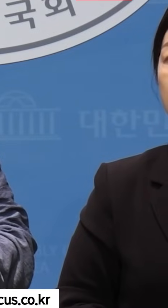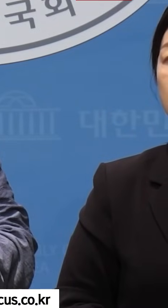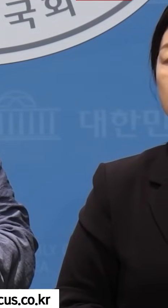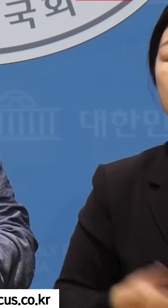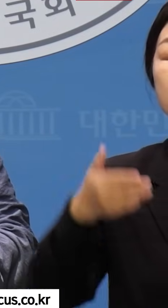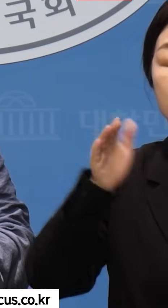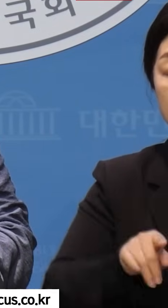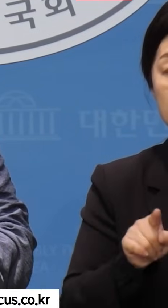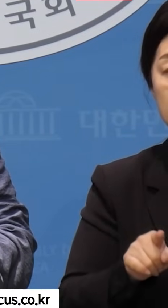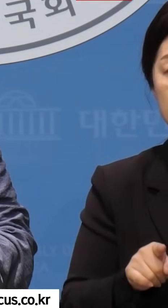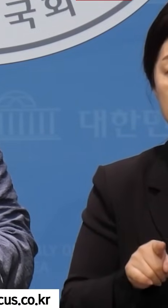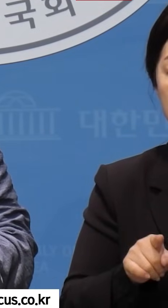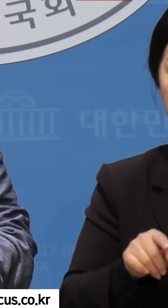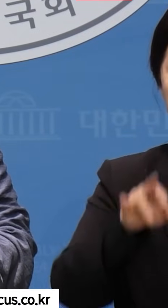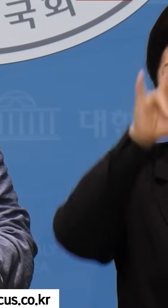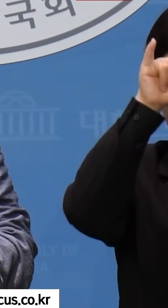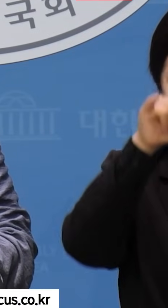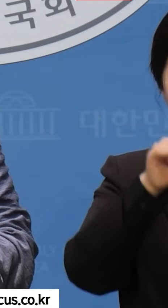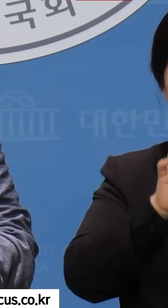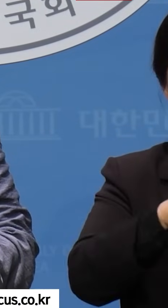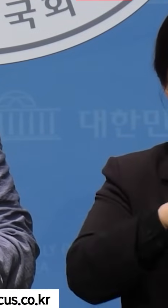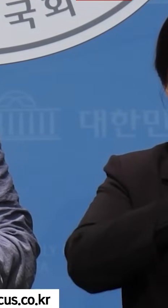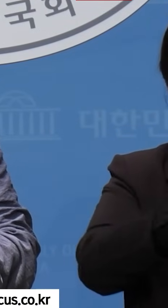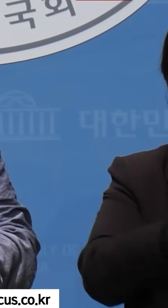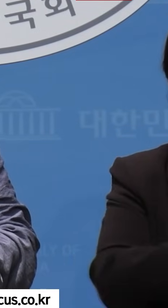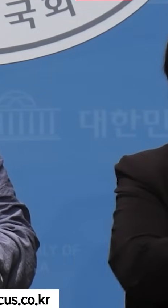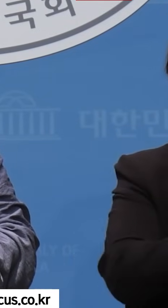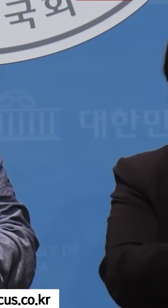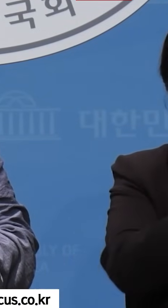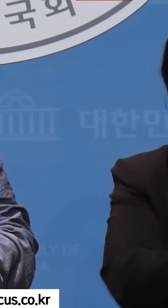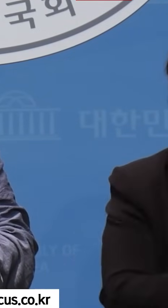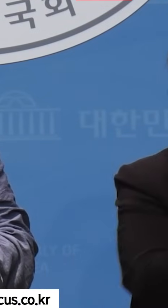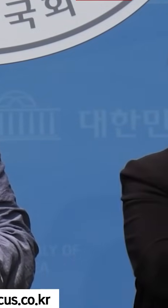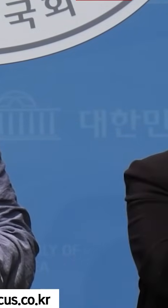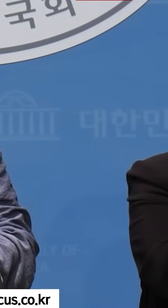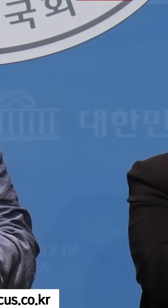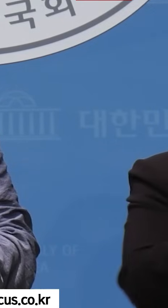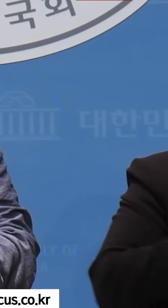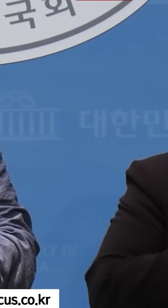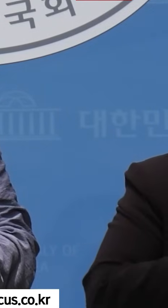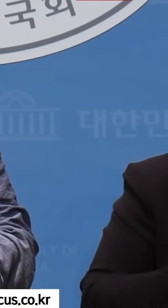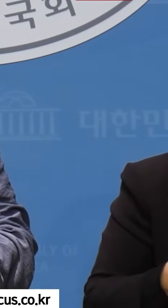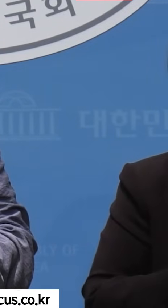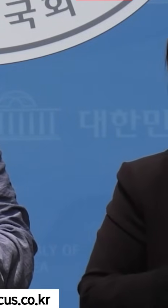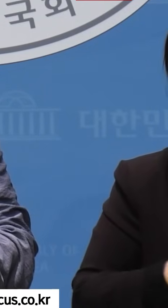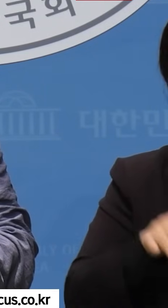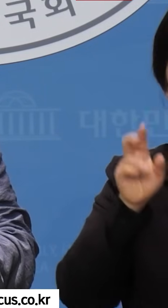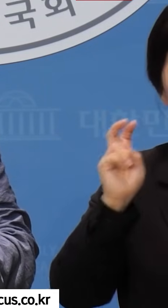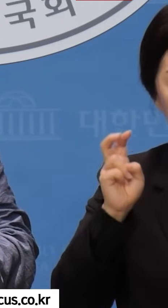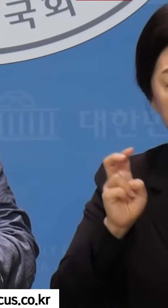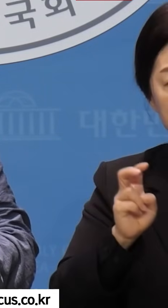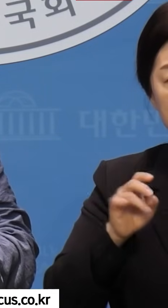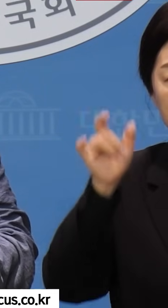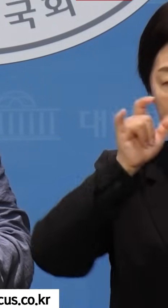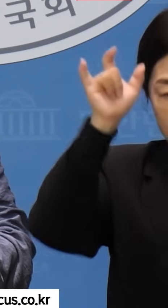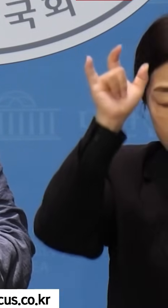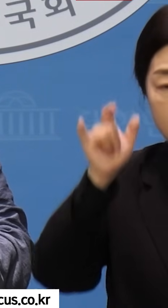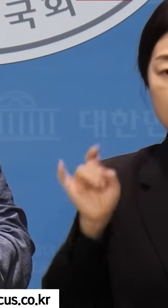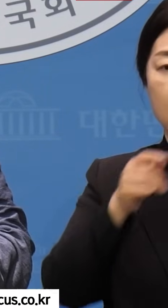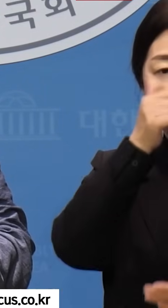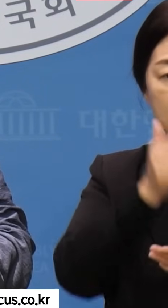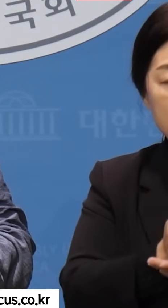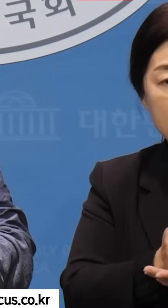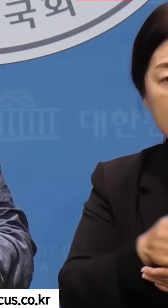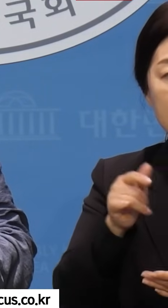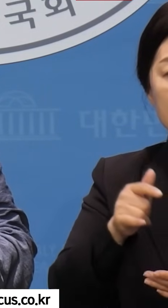모두가 박근혜 씨는 국정농단을 알고 또 박정희처럼 박근혜도 또 최순실도 범죄 수익을